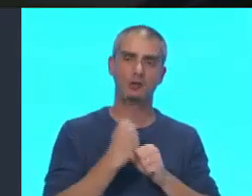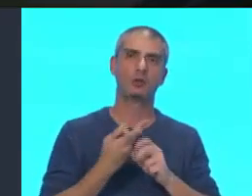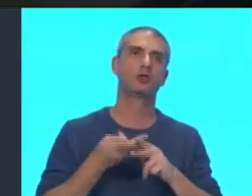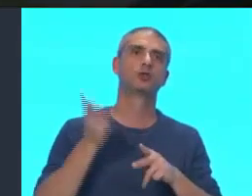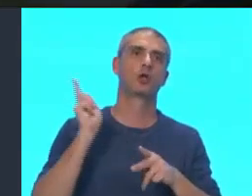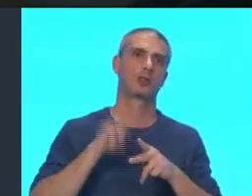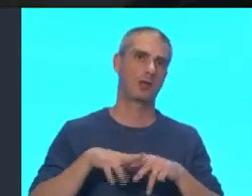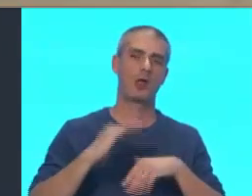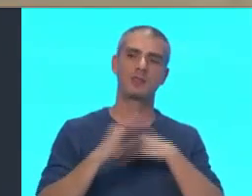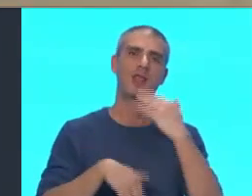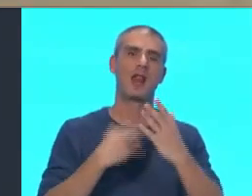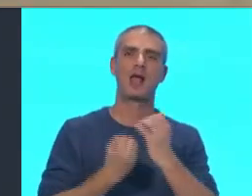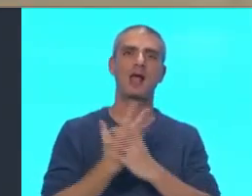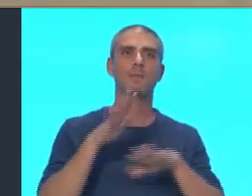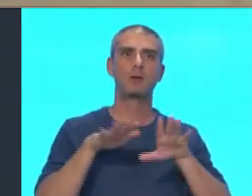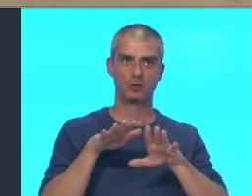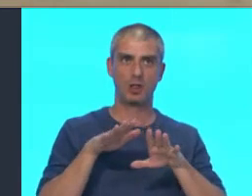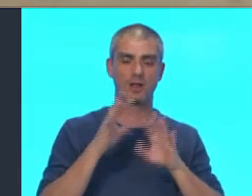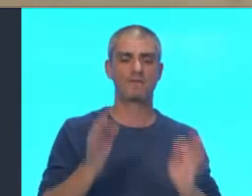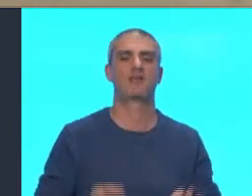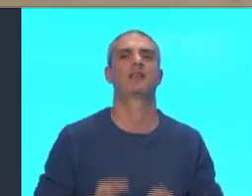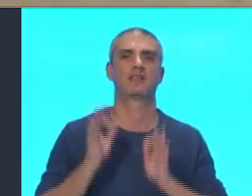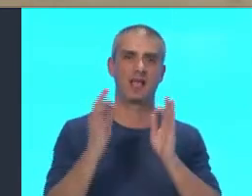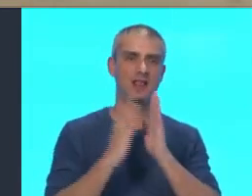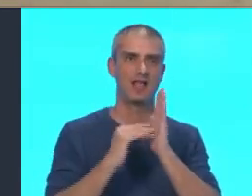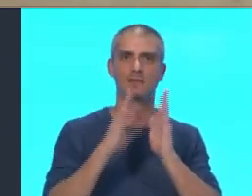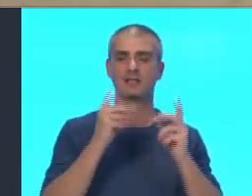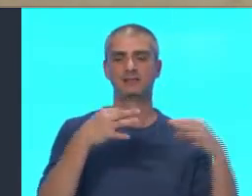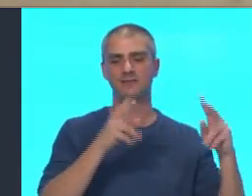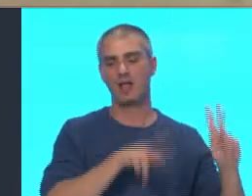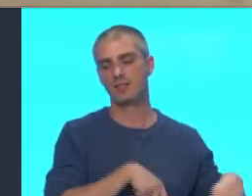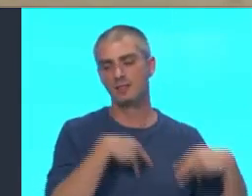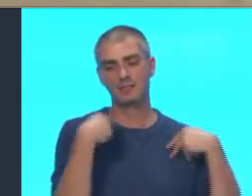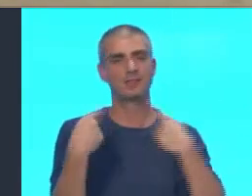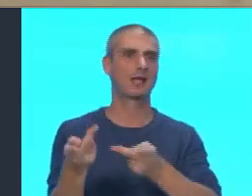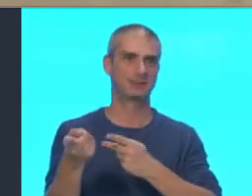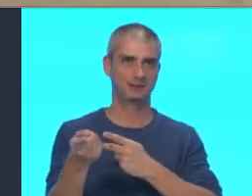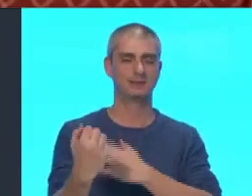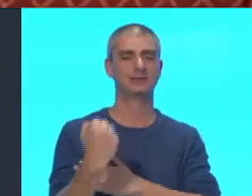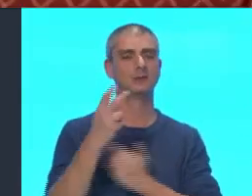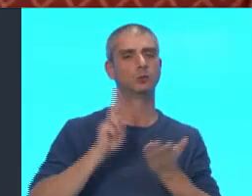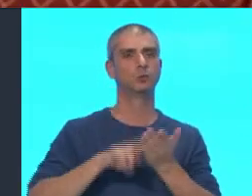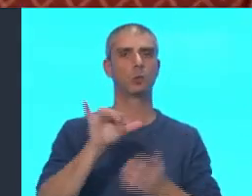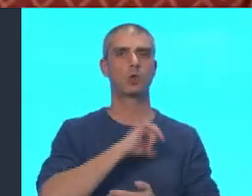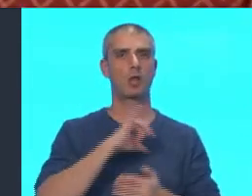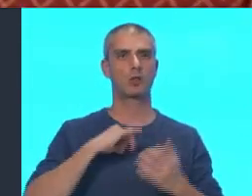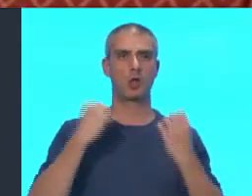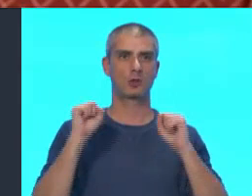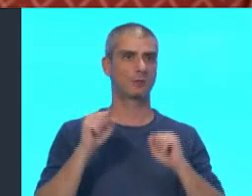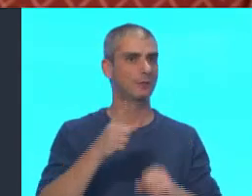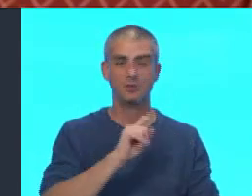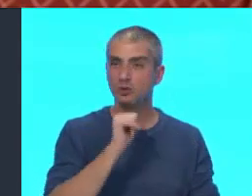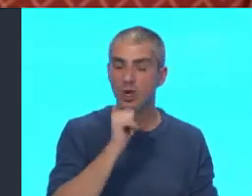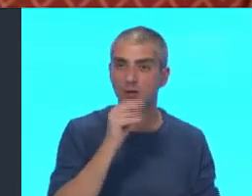תהליך הרכבת הממשלה וידחה את המועד שבו תעביר ספרד חזרה לקטלוניה את זכויותיה האוטונומיות. Those who don't want a referendum,